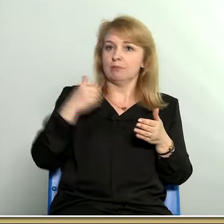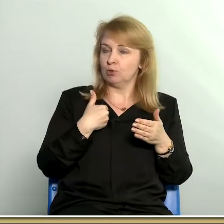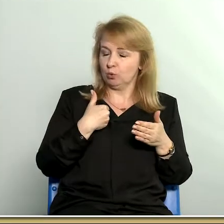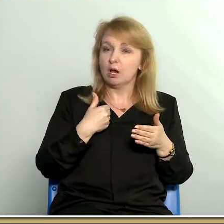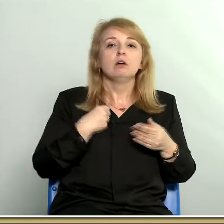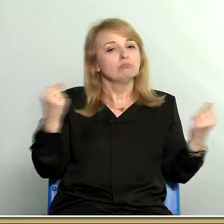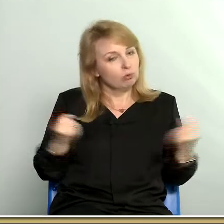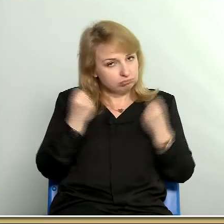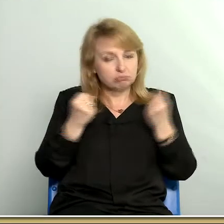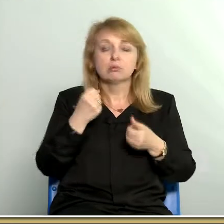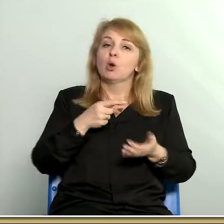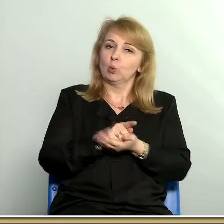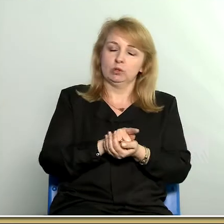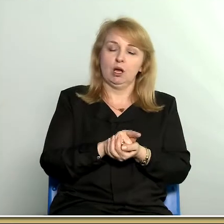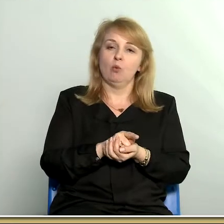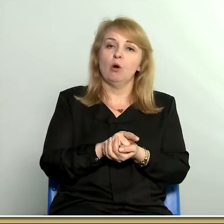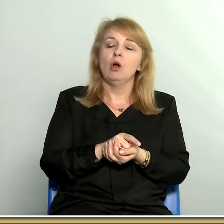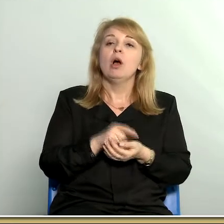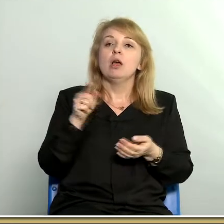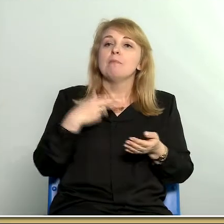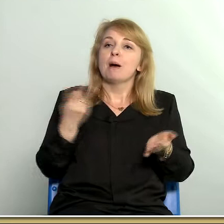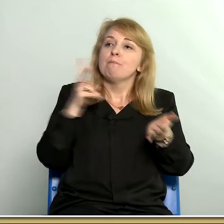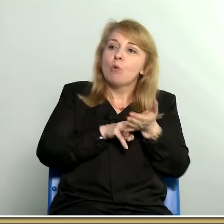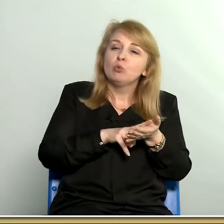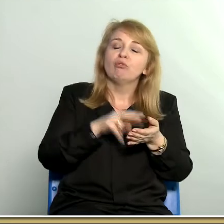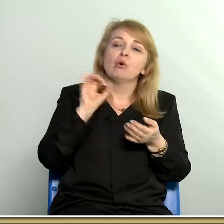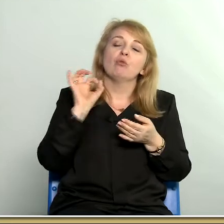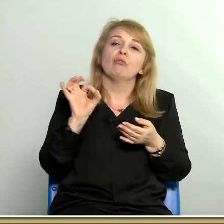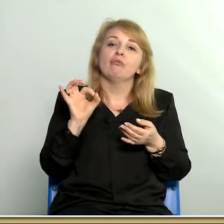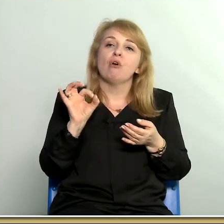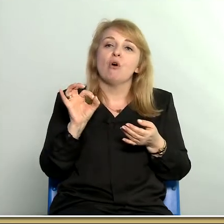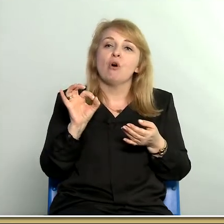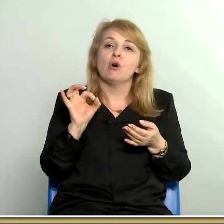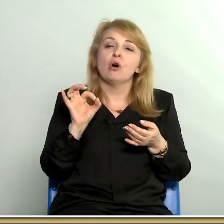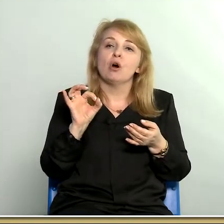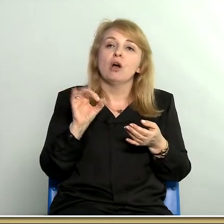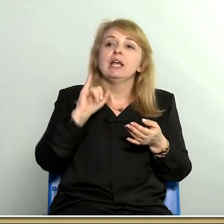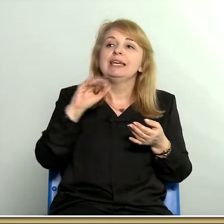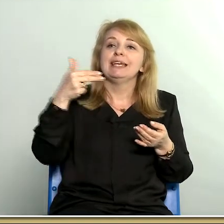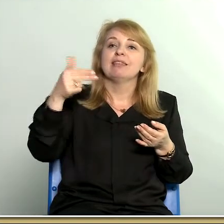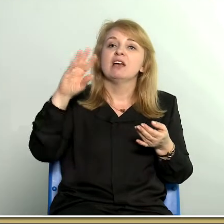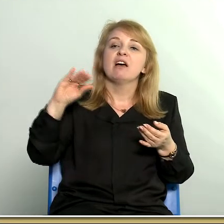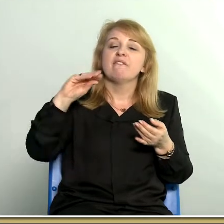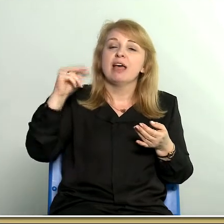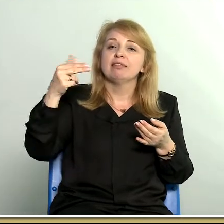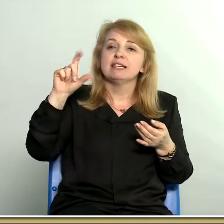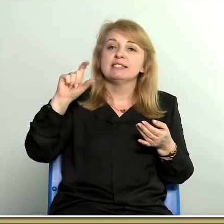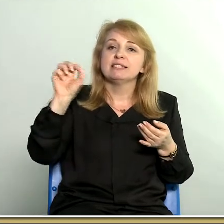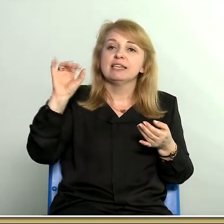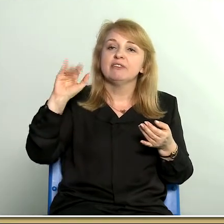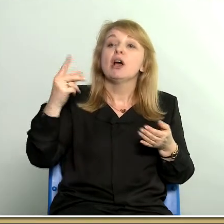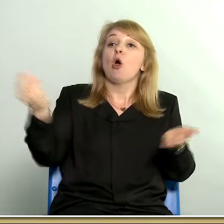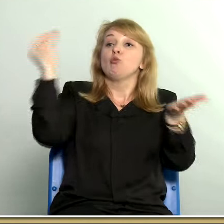udało się wywalczyć. Niemniej jednak mamy tutaj podwójny ringfencing. Pan Marszałek wyjaśniał, co to jest ten ringfencing, czyli mamy dodatkowo